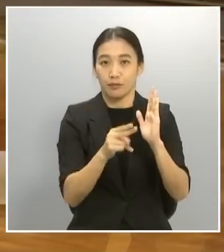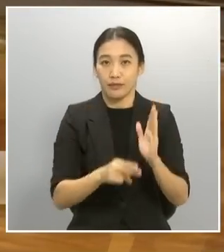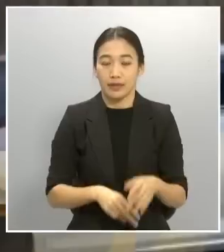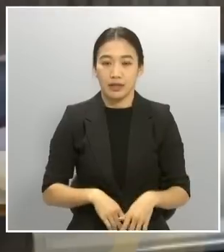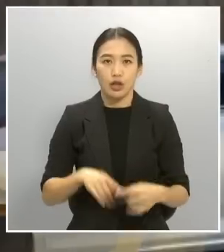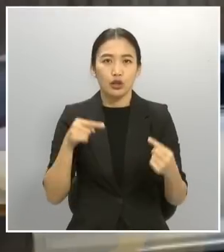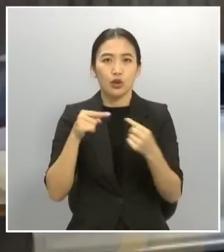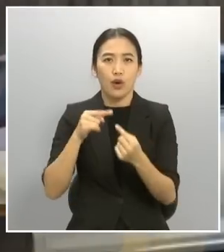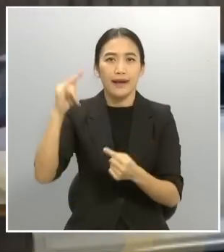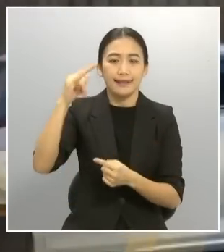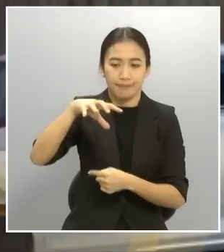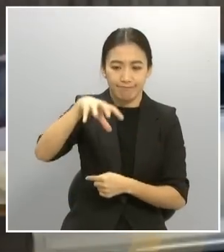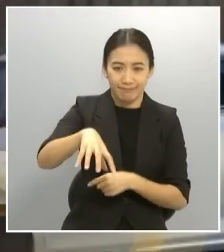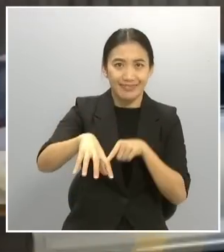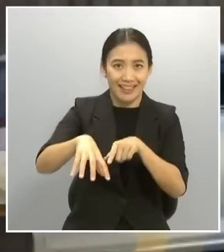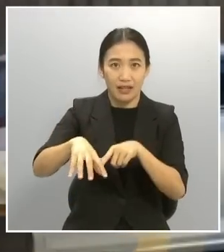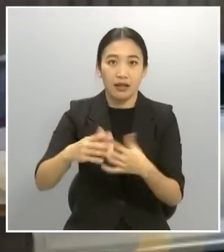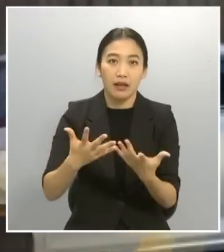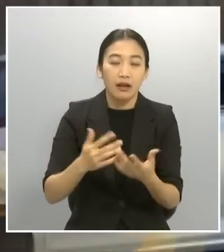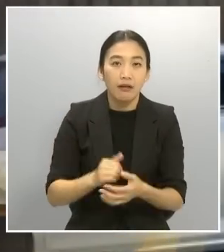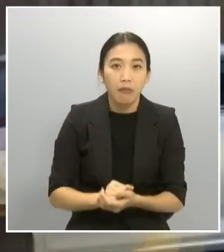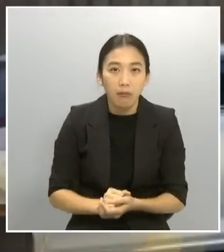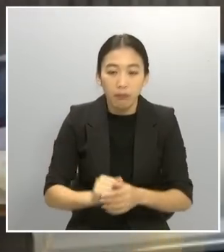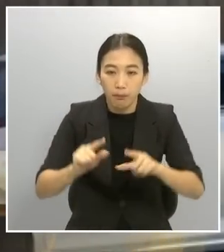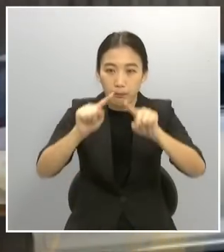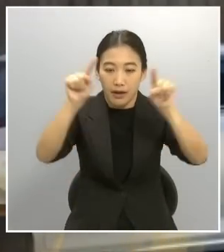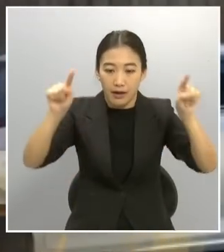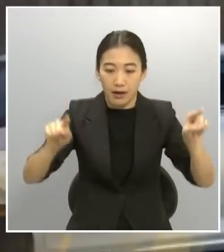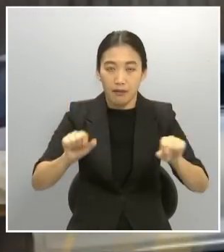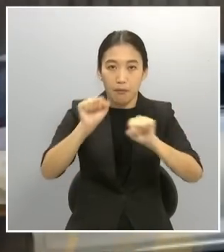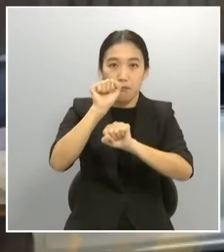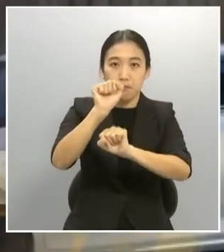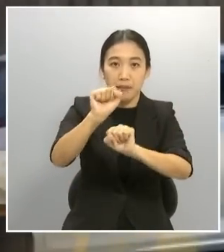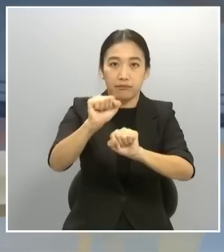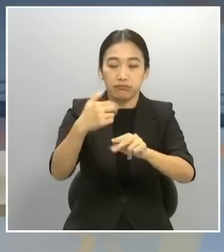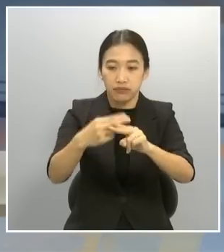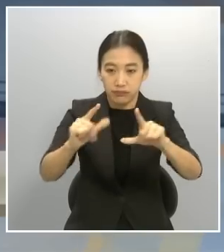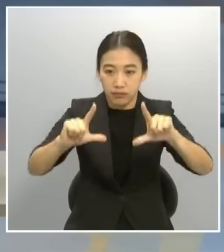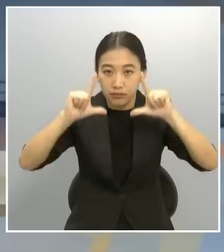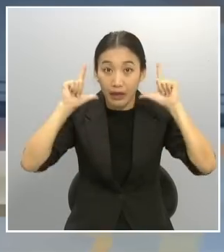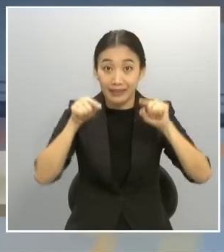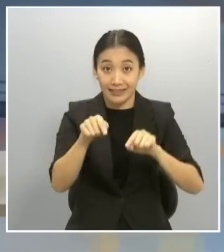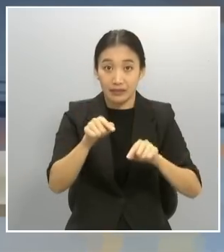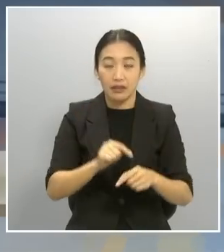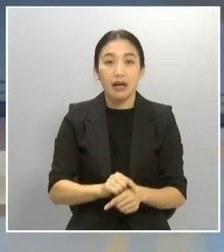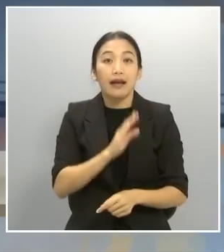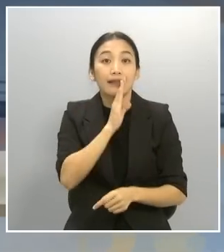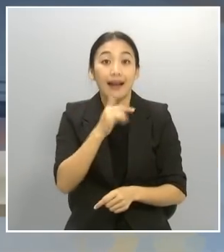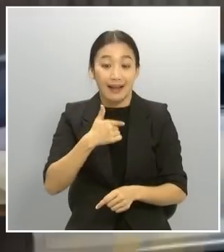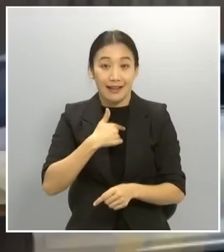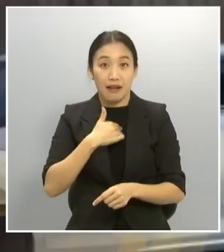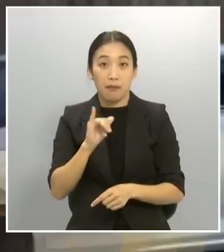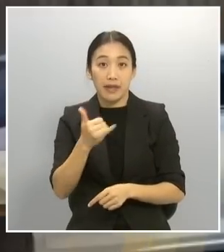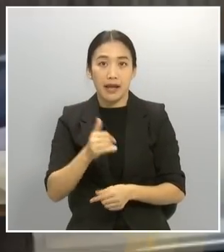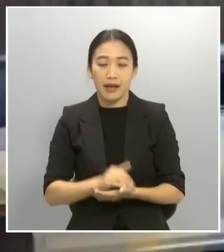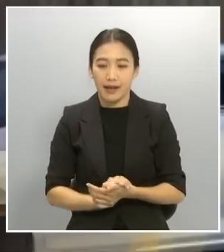ตจู่ๆเนี่ยขึ้นป้ายอิงเจ็ตขนาดใหญ่4ป้ายหน้าร้านอาหารและสถานตรวจสภาพรถเอกชนเวลาเราจะไปต่อทะเบียนเราไปที่นี่ได้อย่างเง